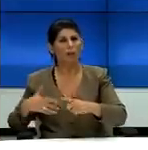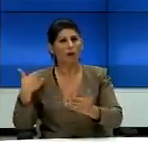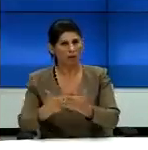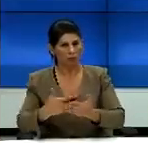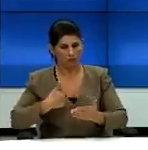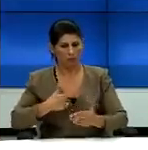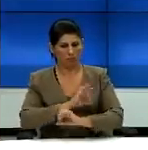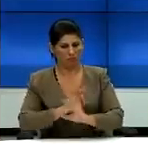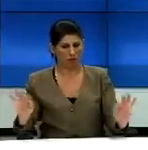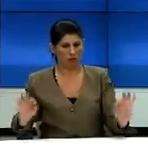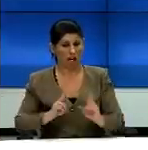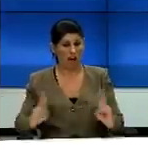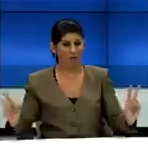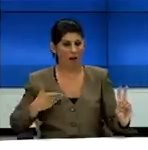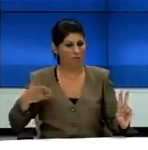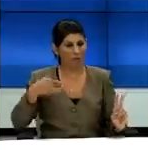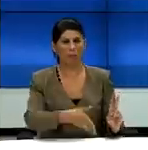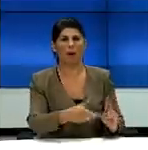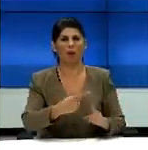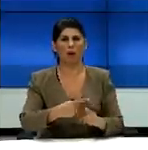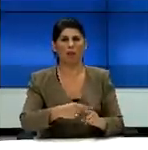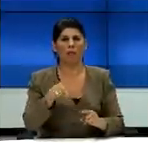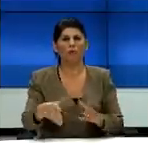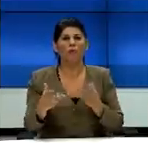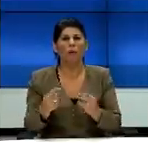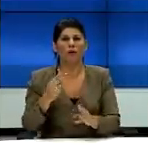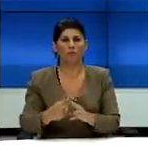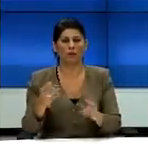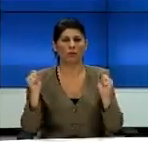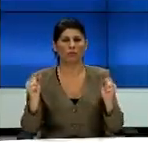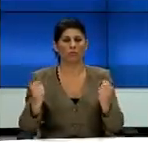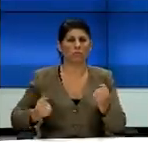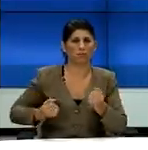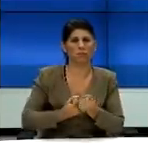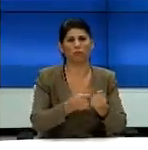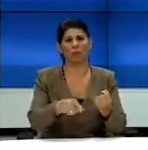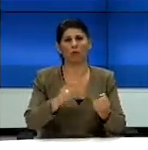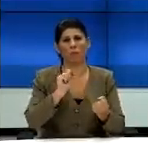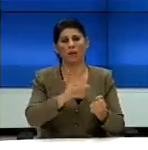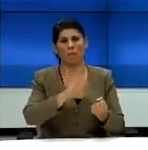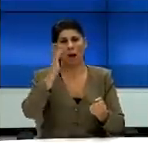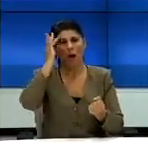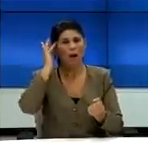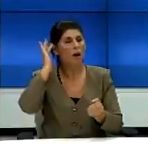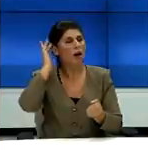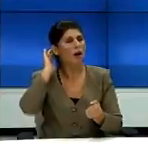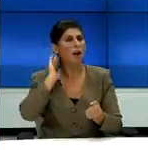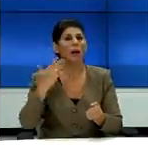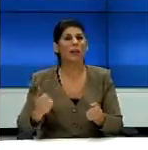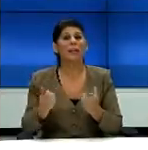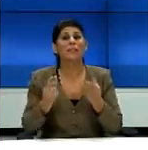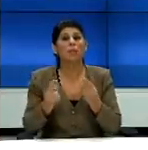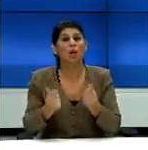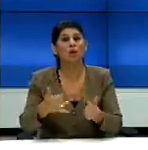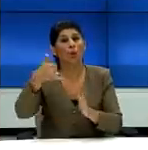αποδείξει ότι είσαι καθαρός για να μπεις. Τι πιο σημαντικό για να ενισχύσεις αυτό το μήνυμα και να έχεις ποιοτικό και ουσιαστικό